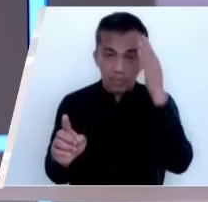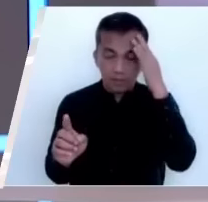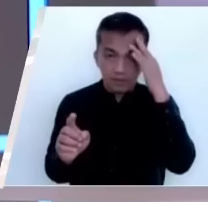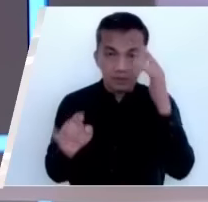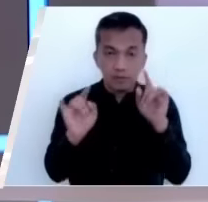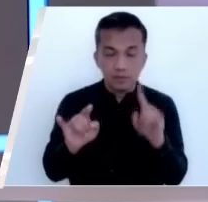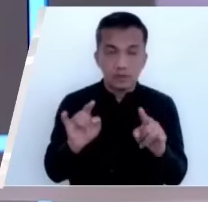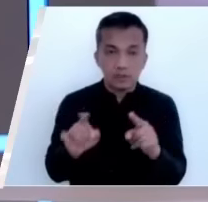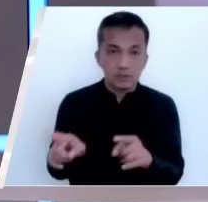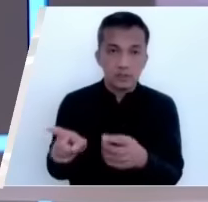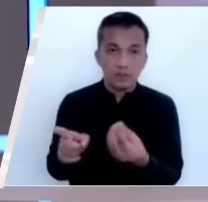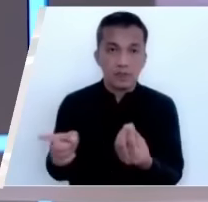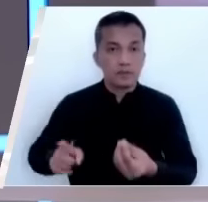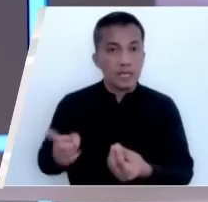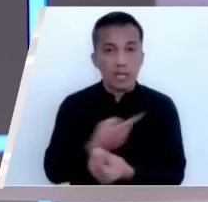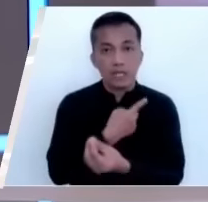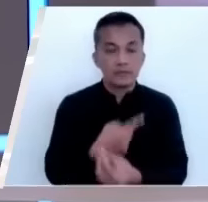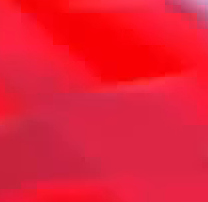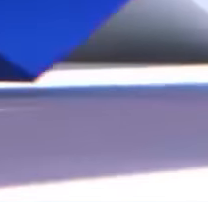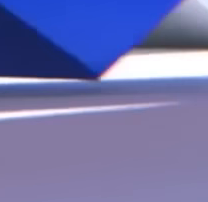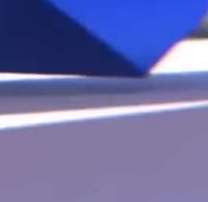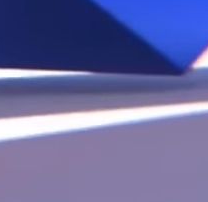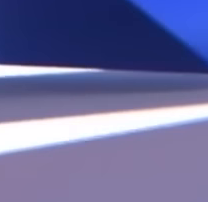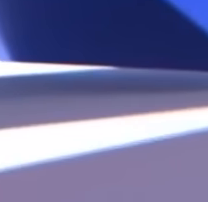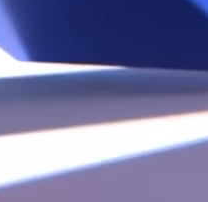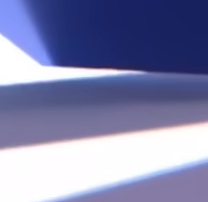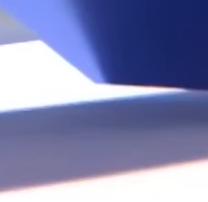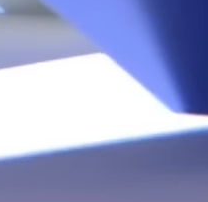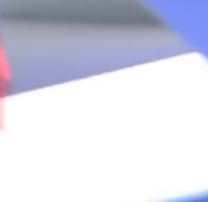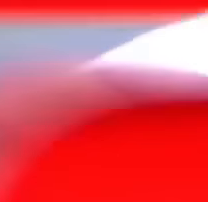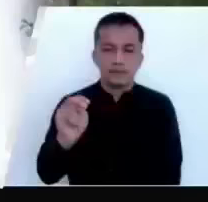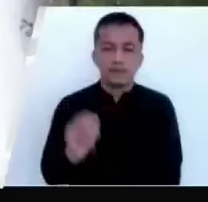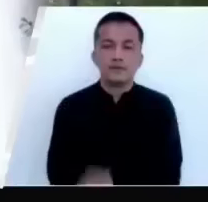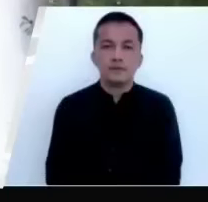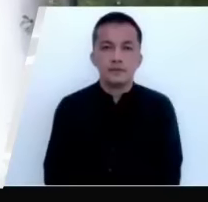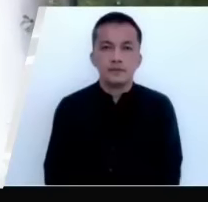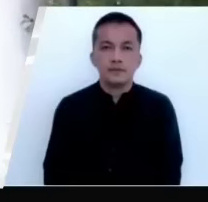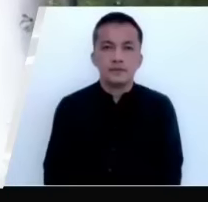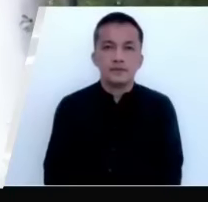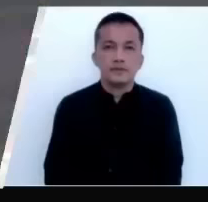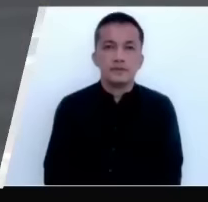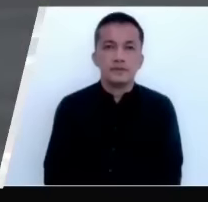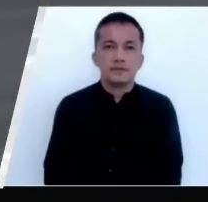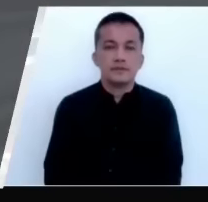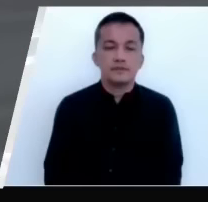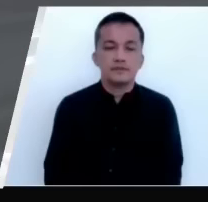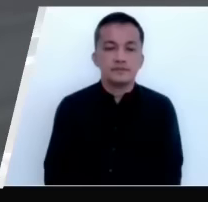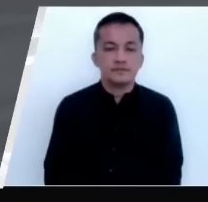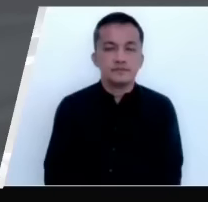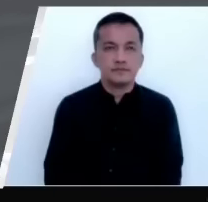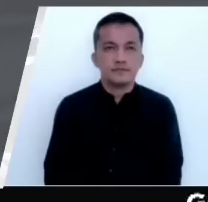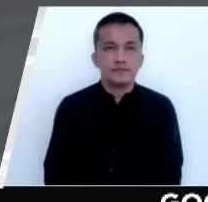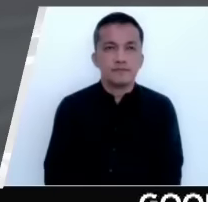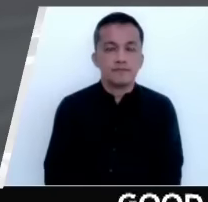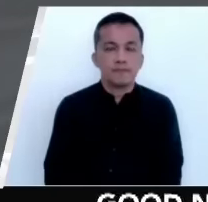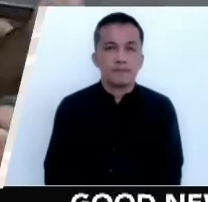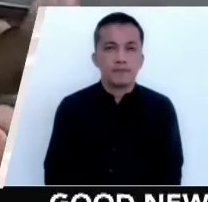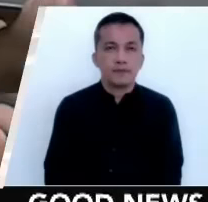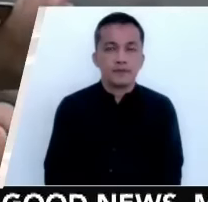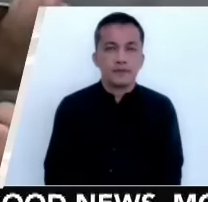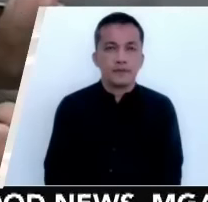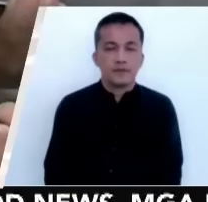pagkakasibak. Nakatutok si Ian Cruz. Sa media, inanunsyo